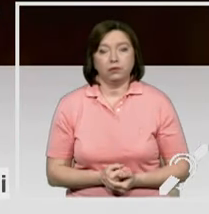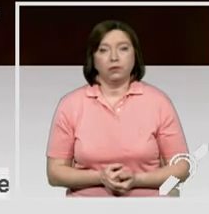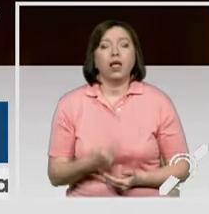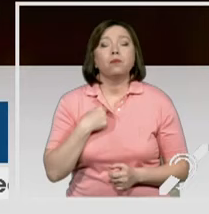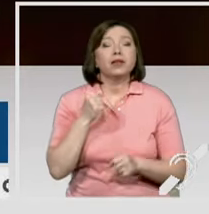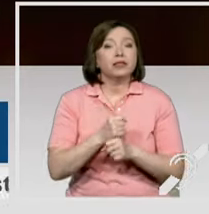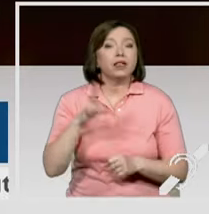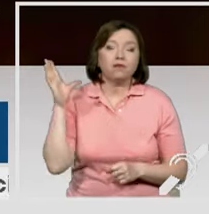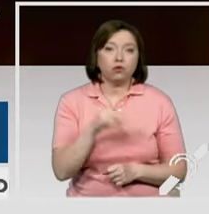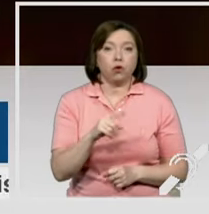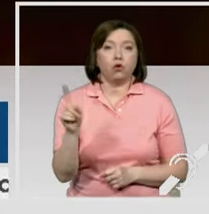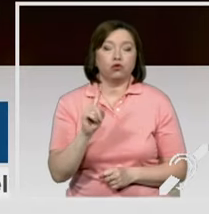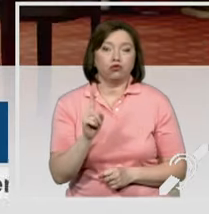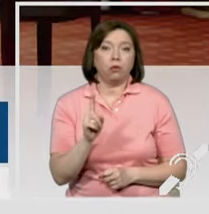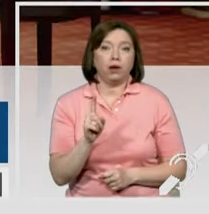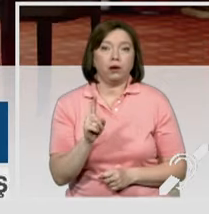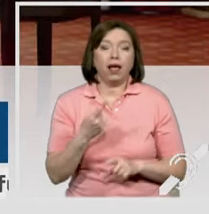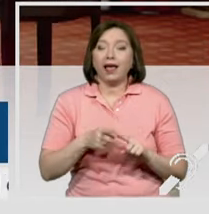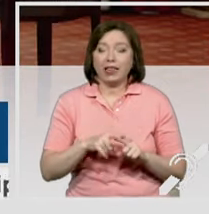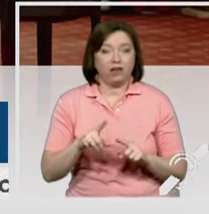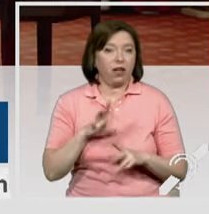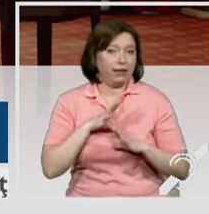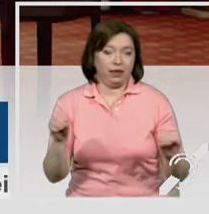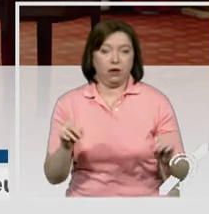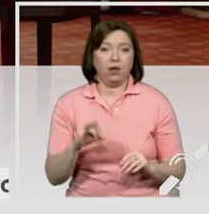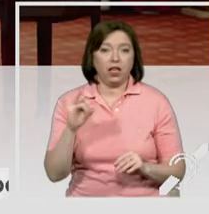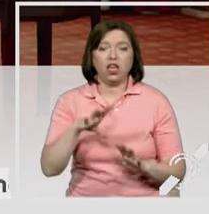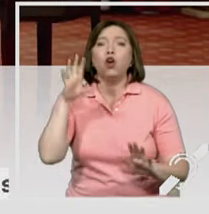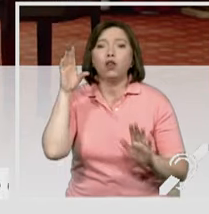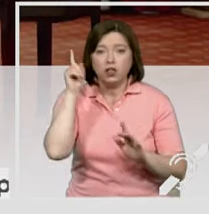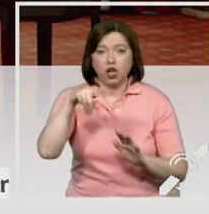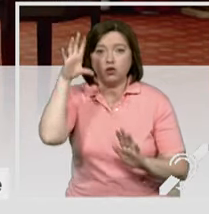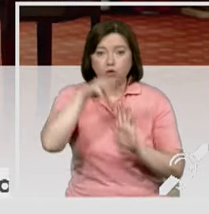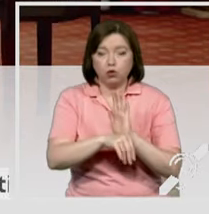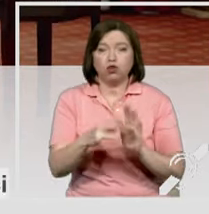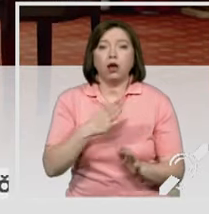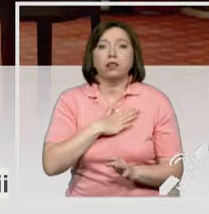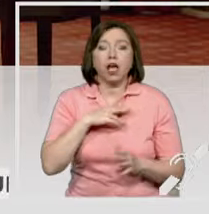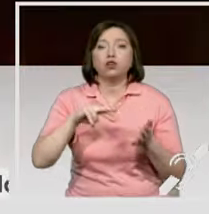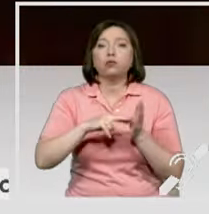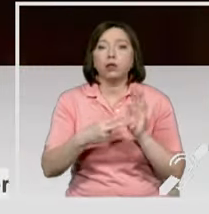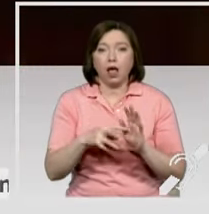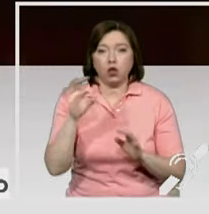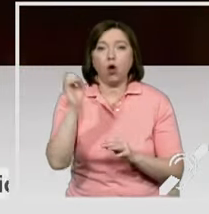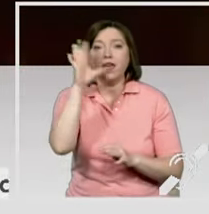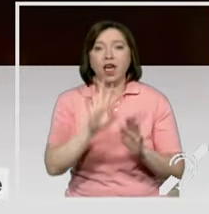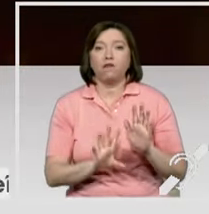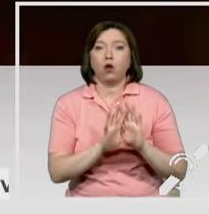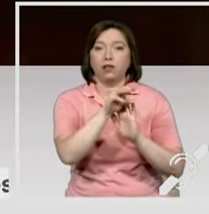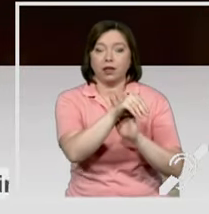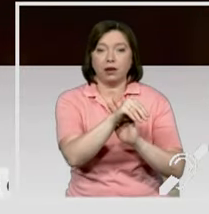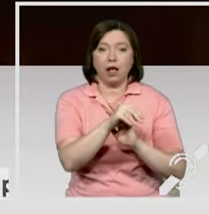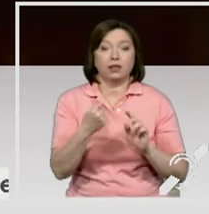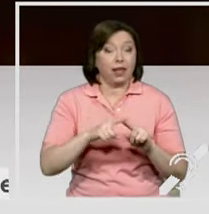Мы сделаем все для того, чтобы этого не случилось, и включая наш план по евроинтеграции,